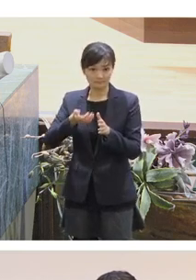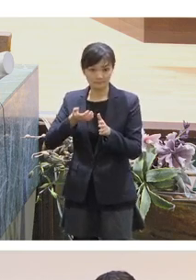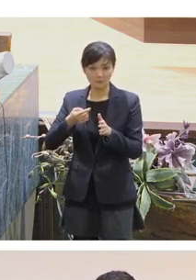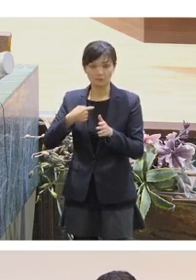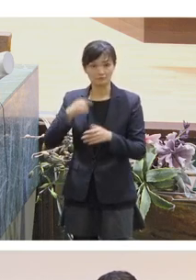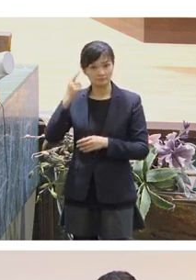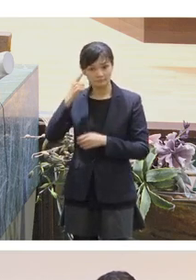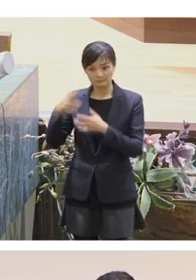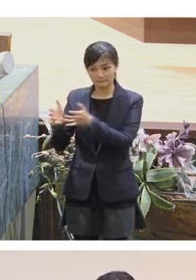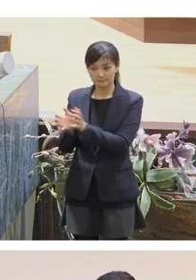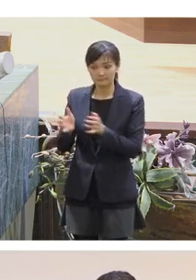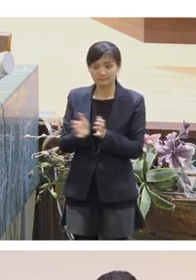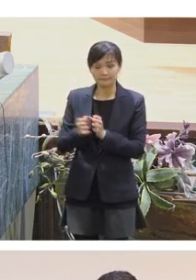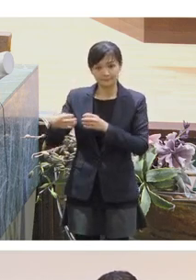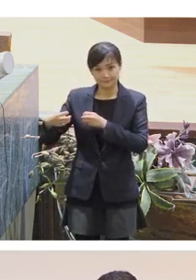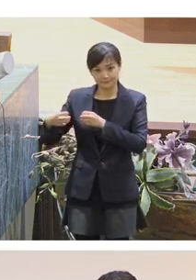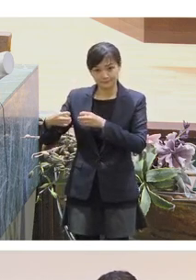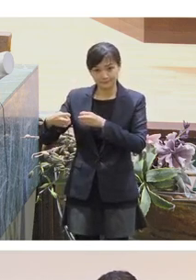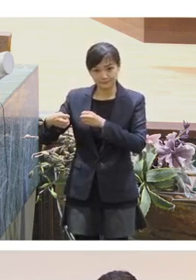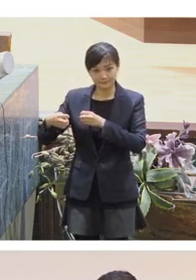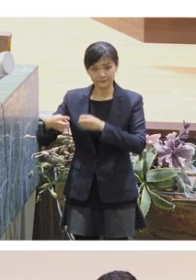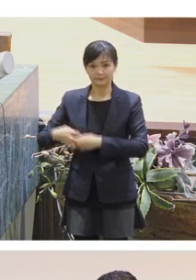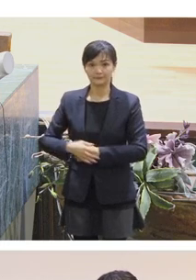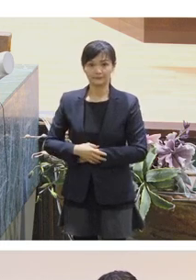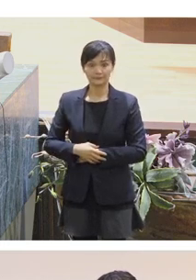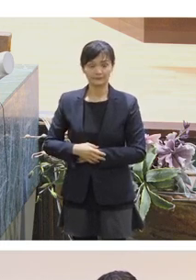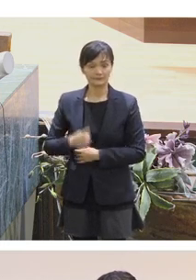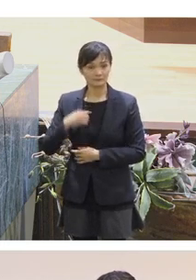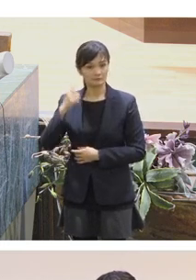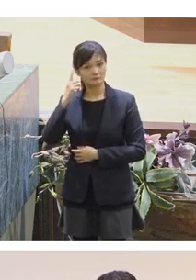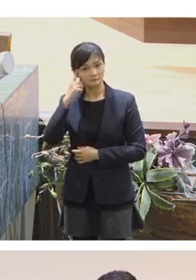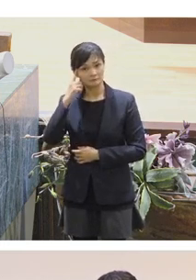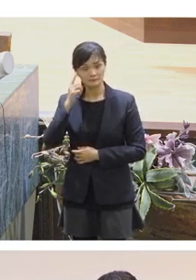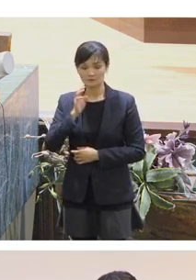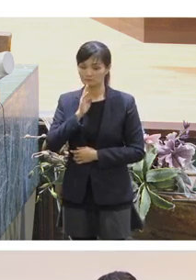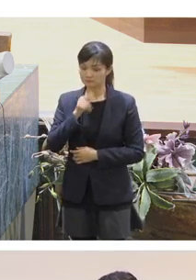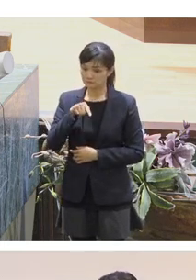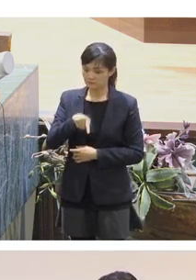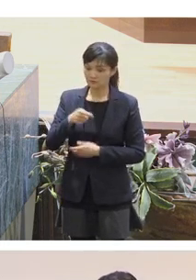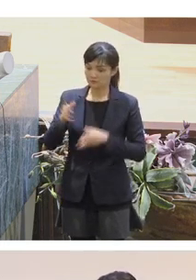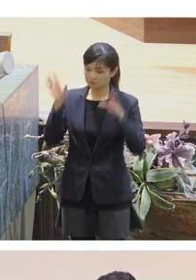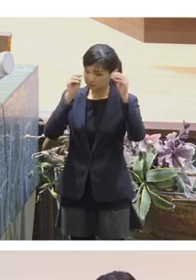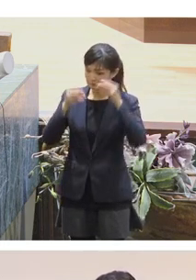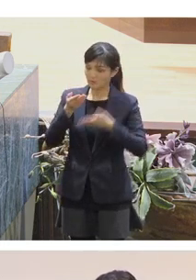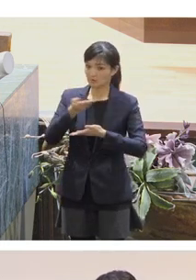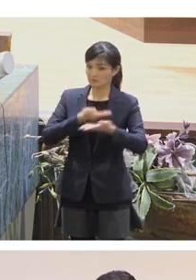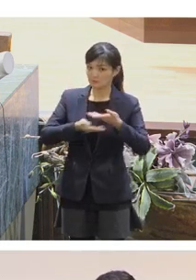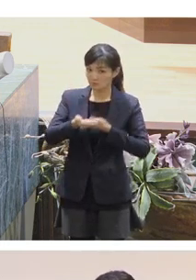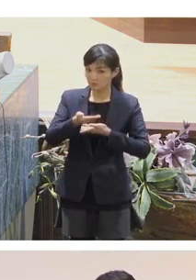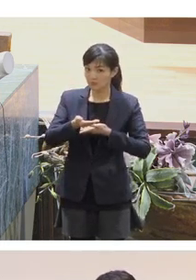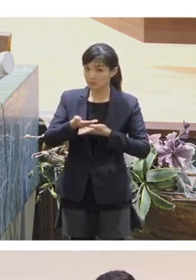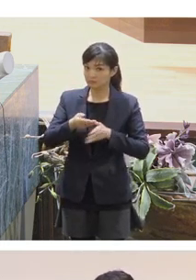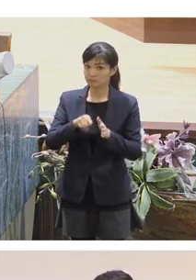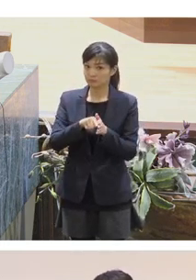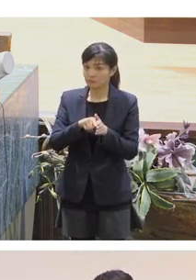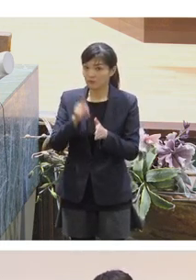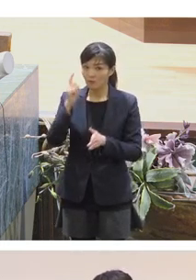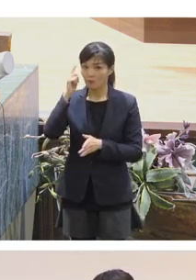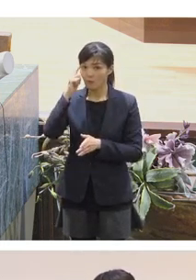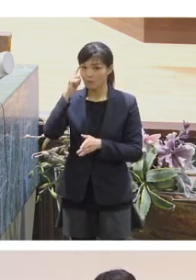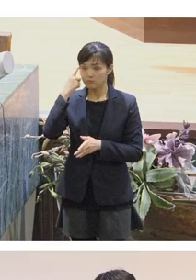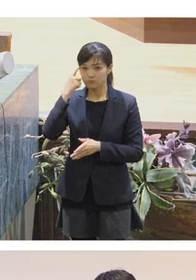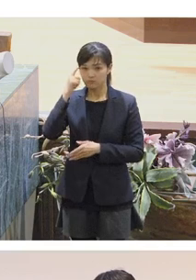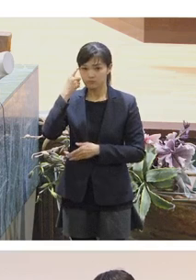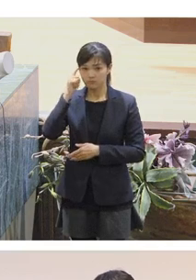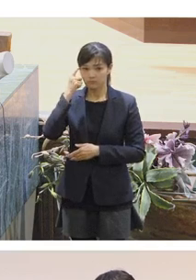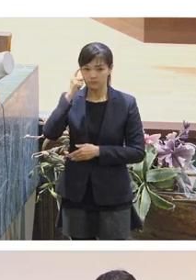不同的人做了蛮多的讨论，那有讨论过是不是在做这种资料交换机制的时候，你必须要去想说到